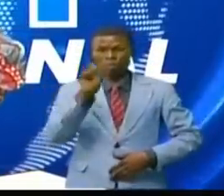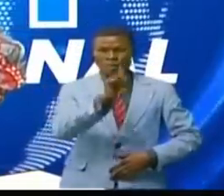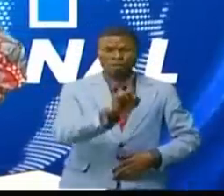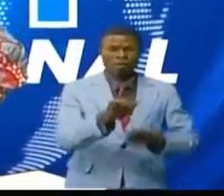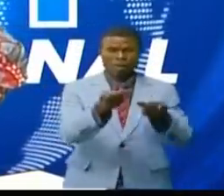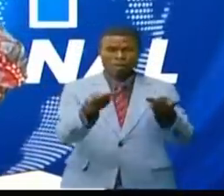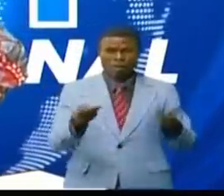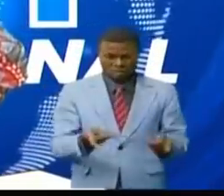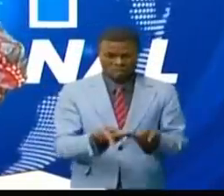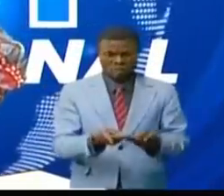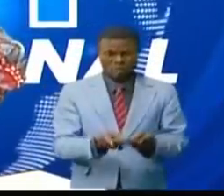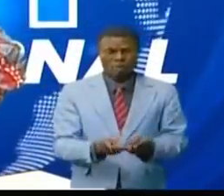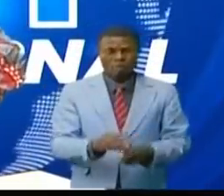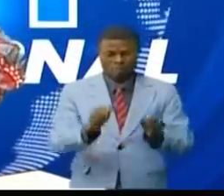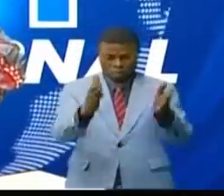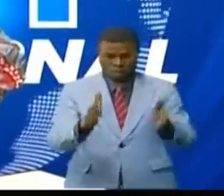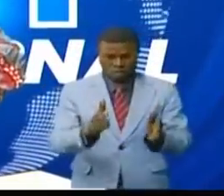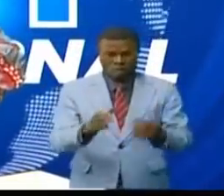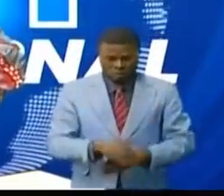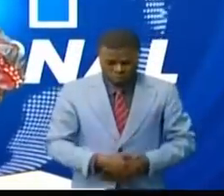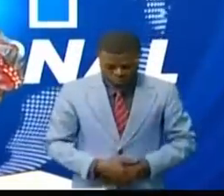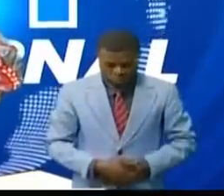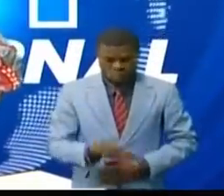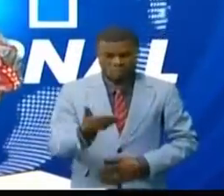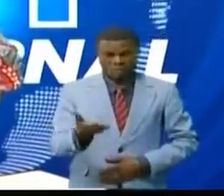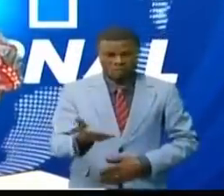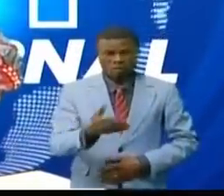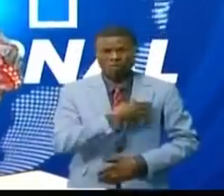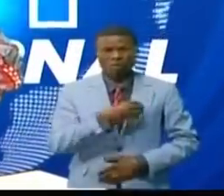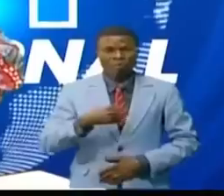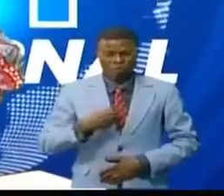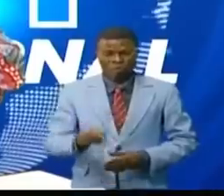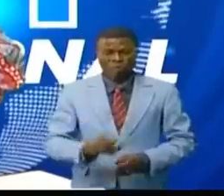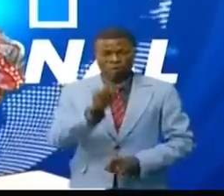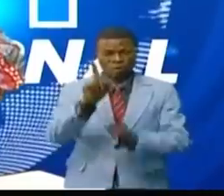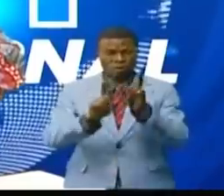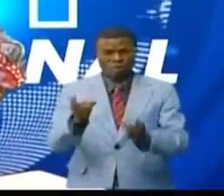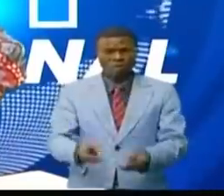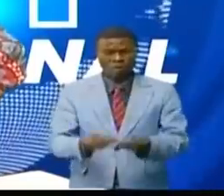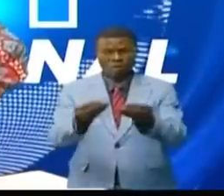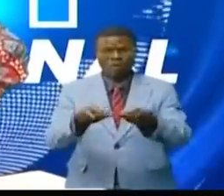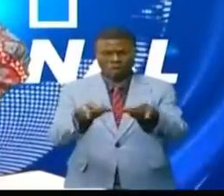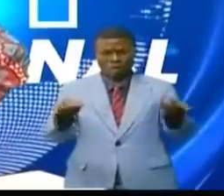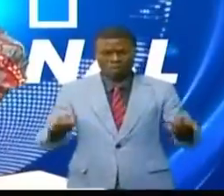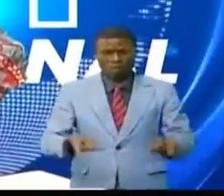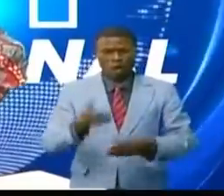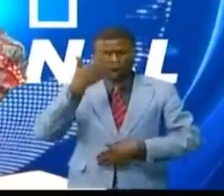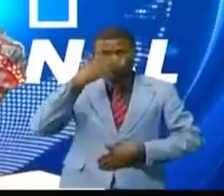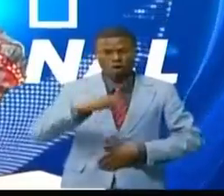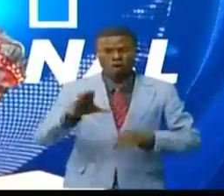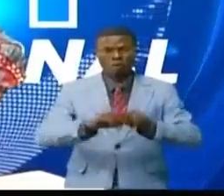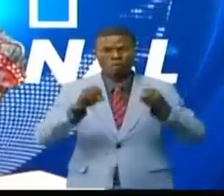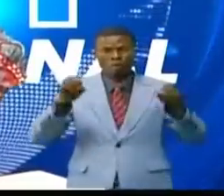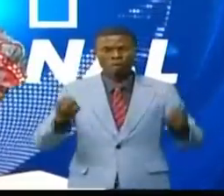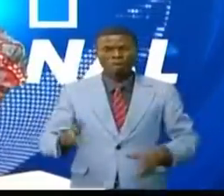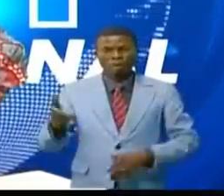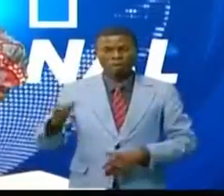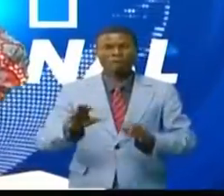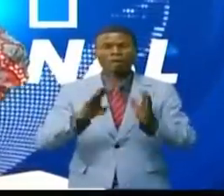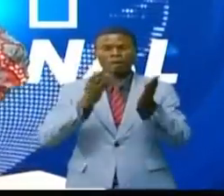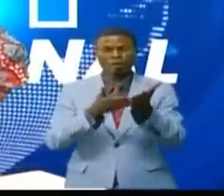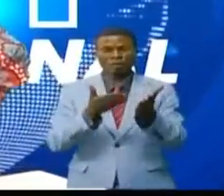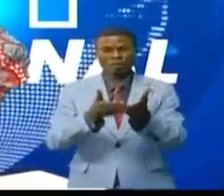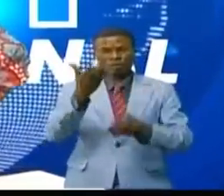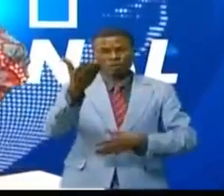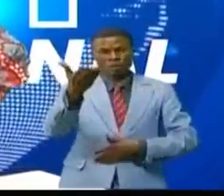s'est recueilli devant la dépouille de l'illustre disparu exposé à l'espace funéraire de la morgue du cinquantenaire. Fanny Kikoufi,